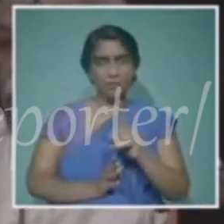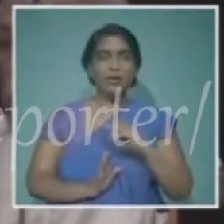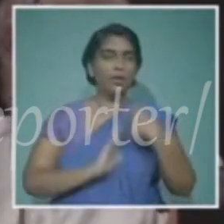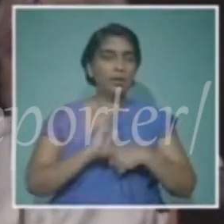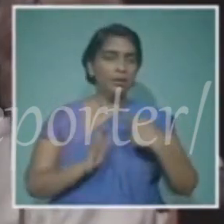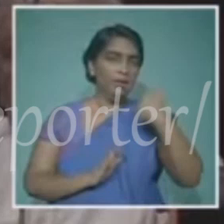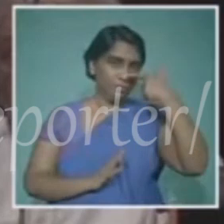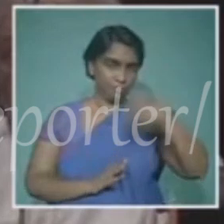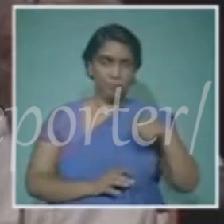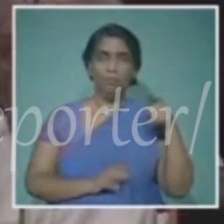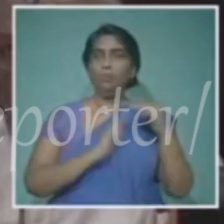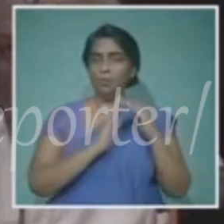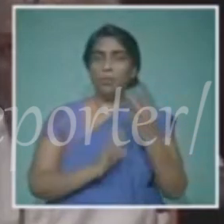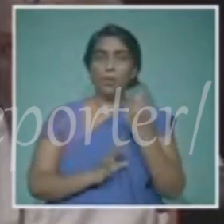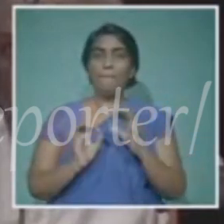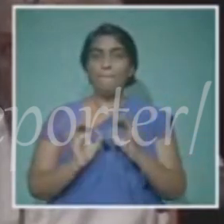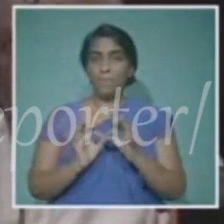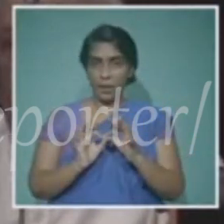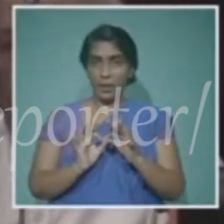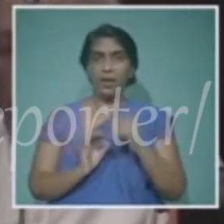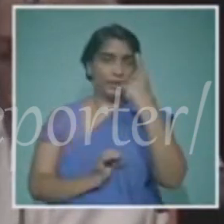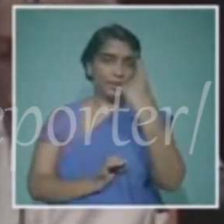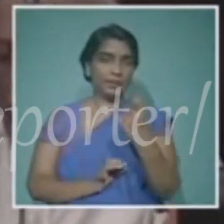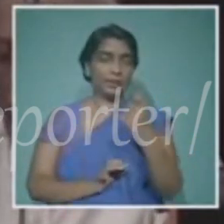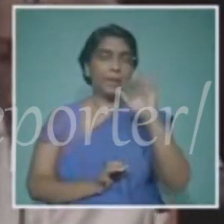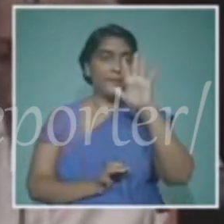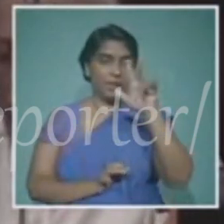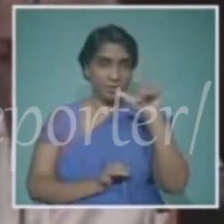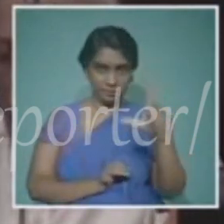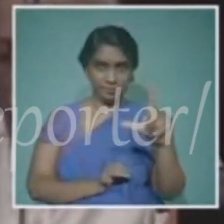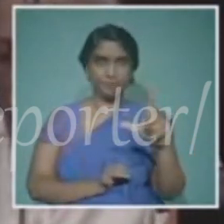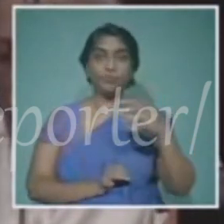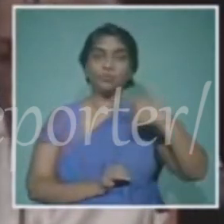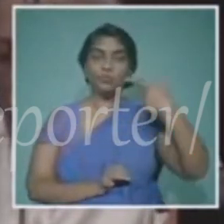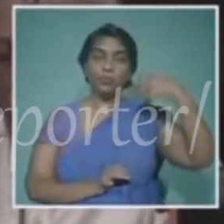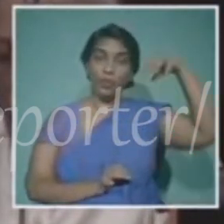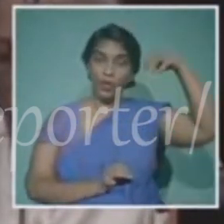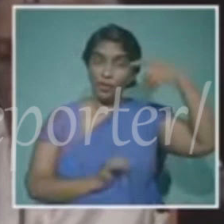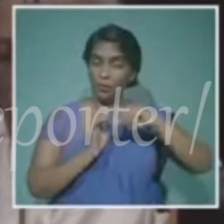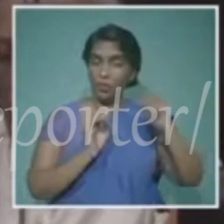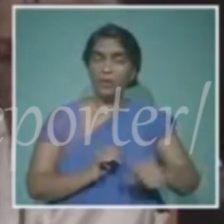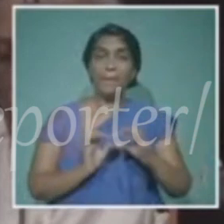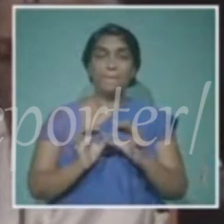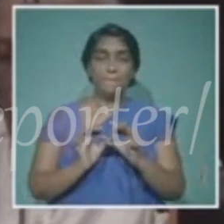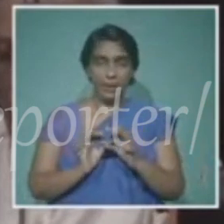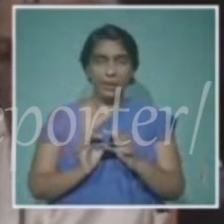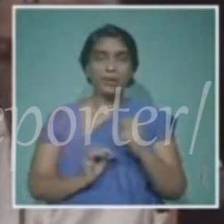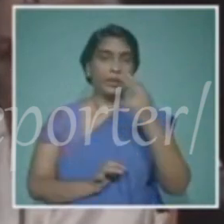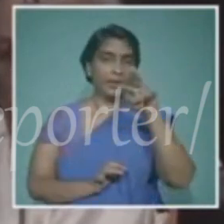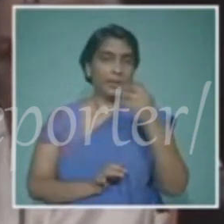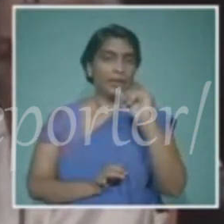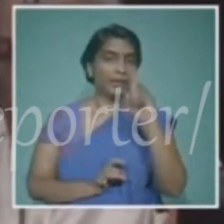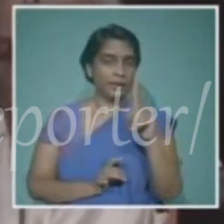ලංකා ඛනිජ සංස්ථාව රුපියල් බිලියන 1057යි. ලංකා විදුලි බල මණ්ඩලය රුපියල් බිලියන දෙසිය